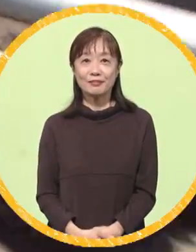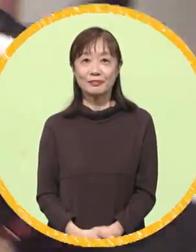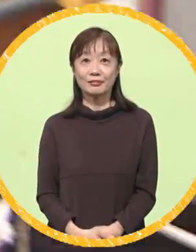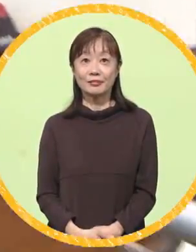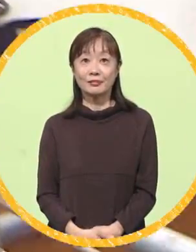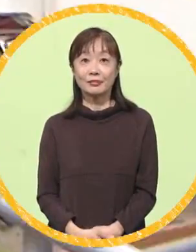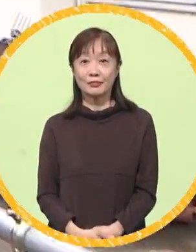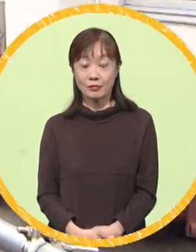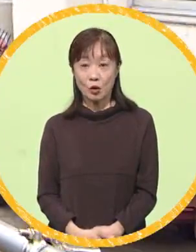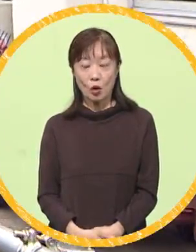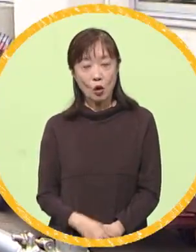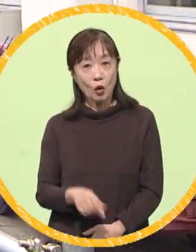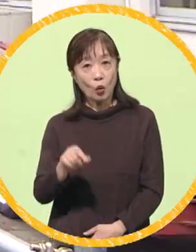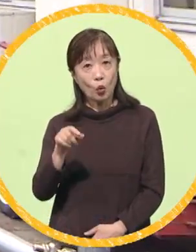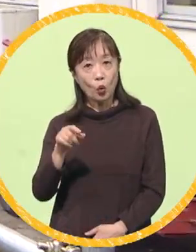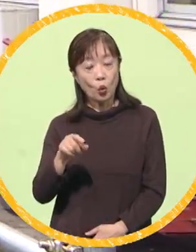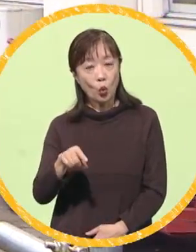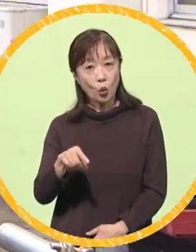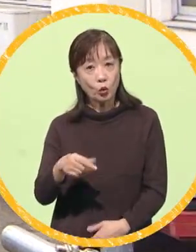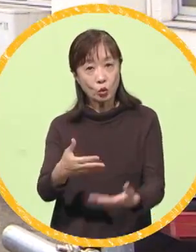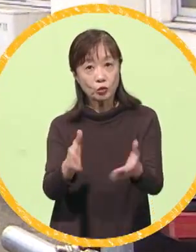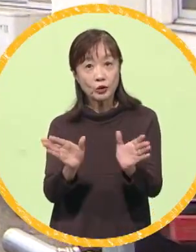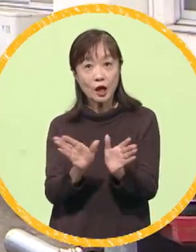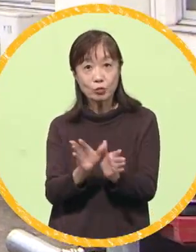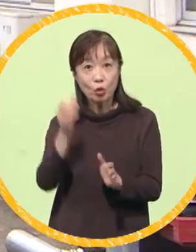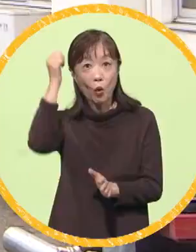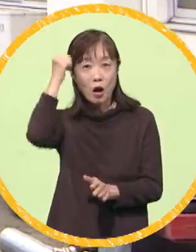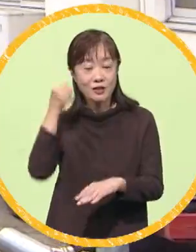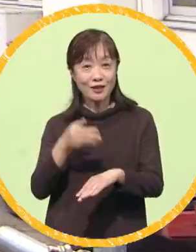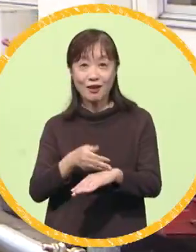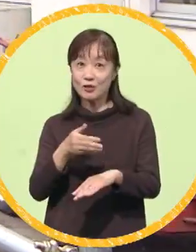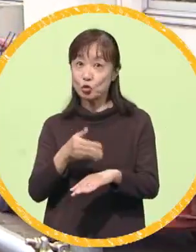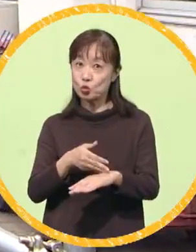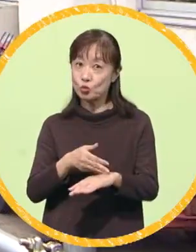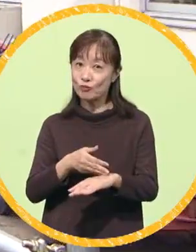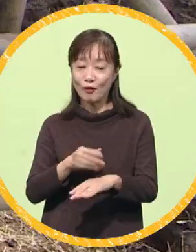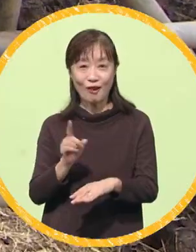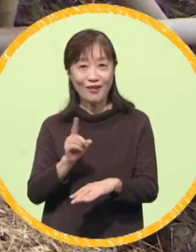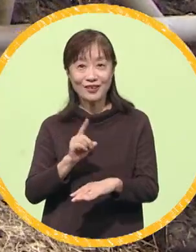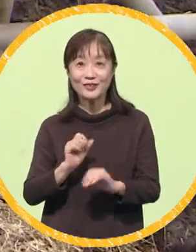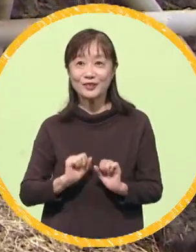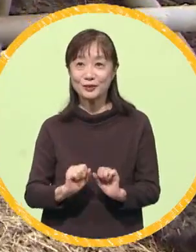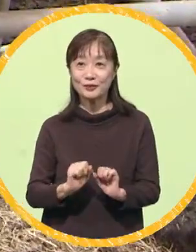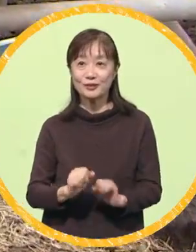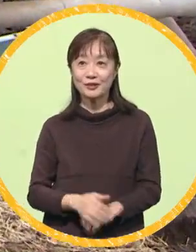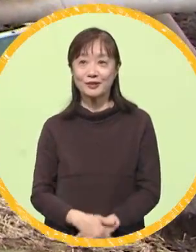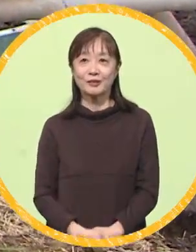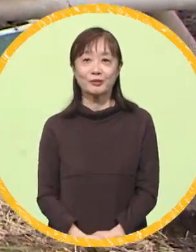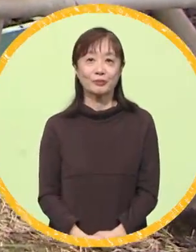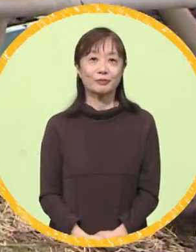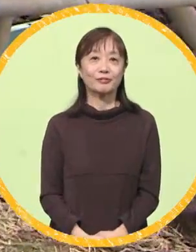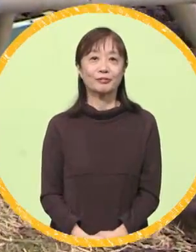畜産部の朝練っていうのはどういうことなんですかね。え、